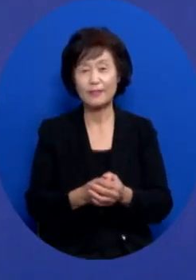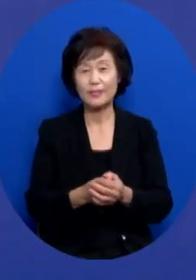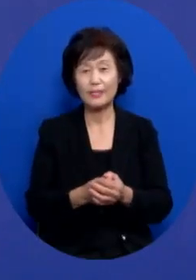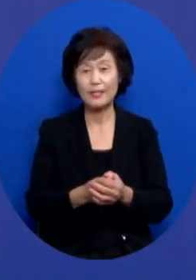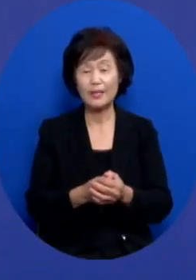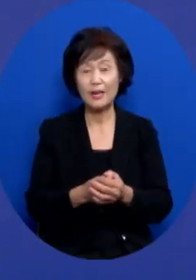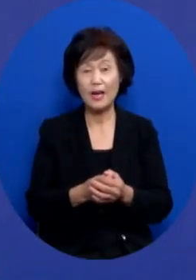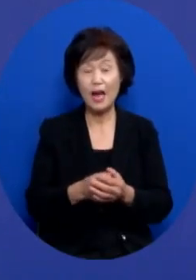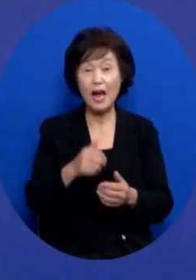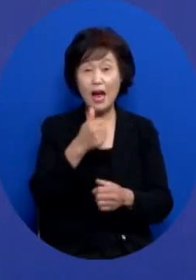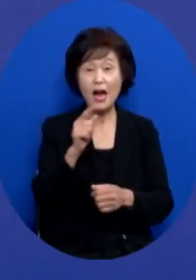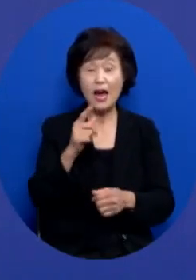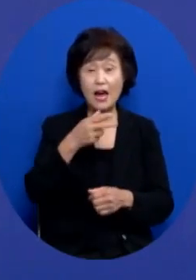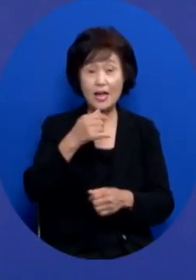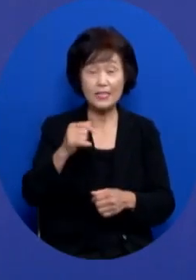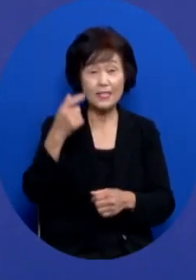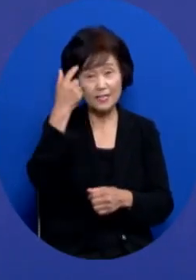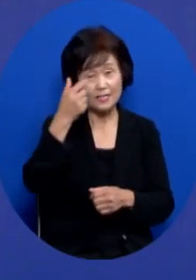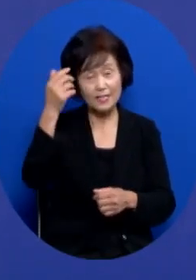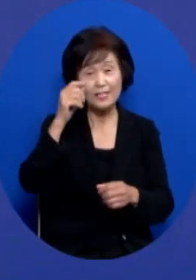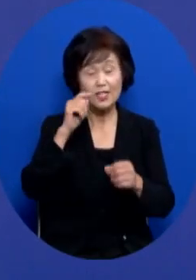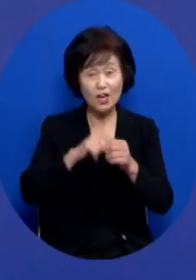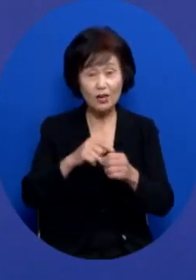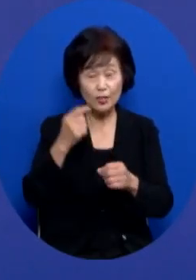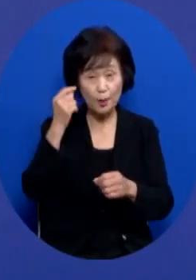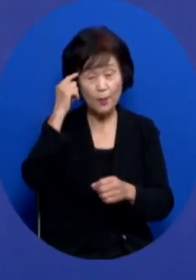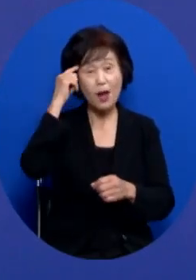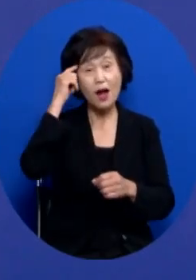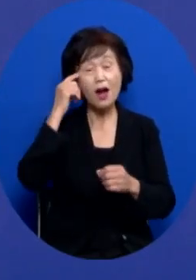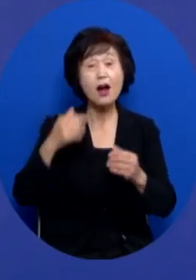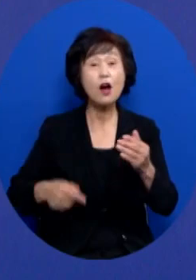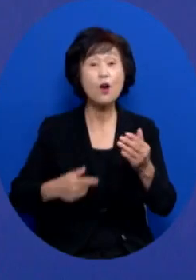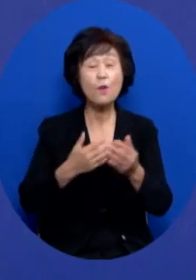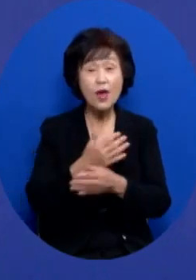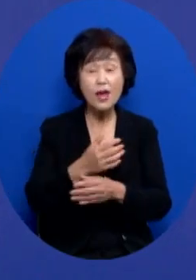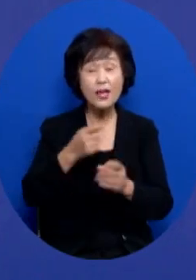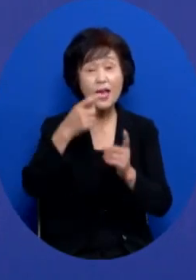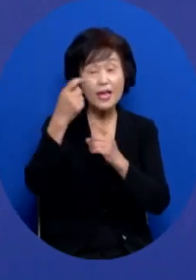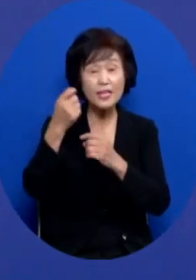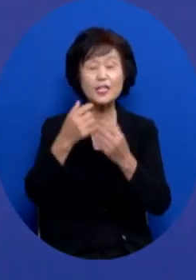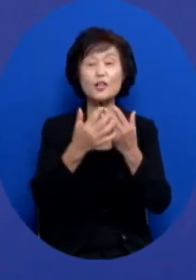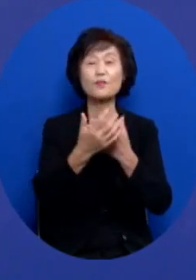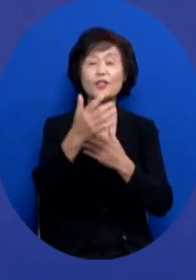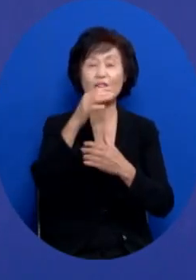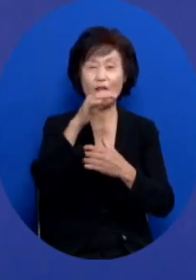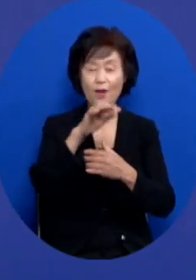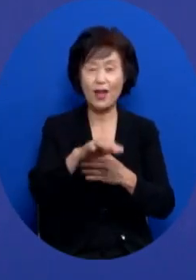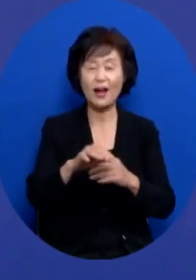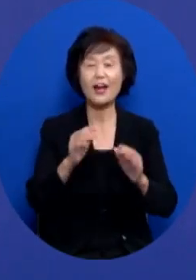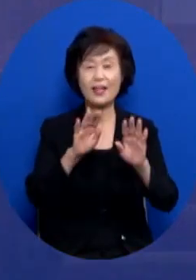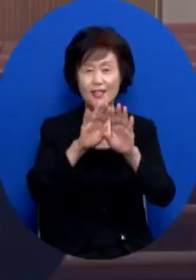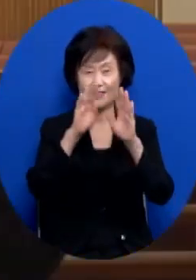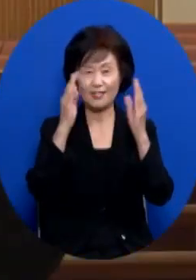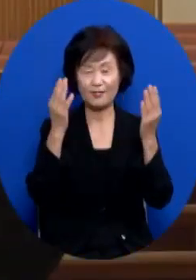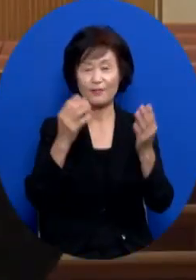하디 영적 각성 120주년을 기념하는 미주 기념 성회가 뉴저지 갈보리 교회에서 열렸습니다.